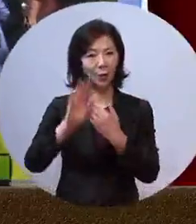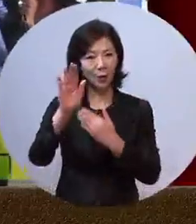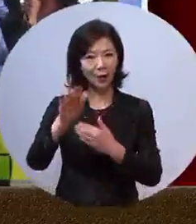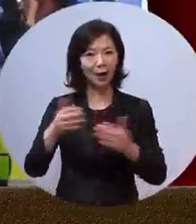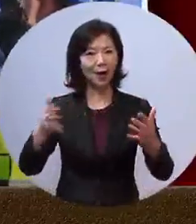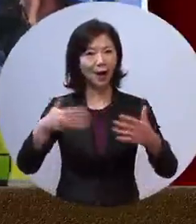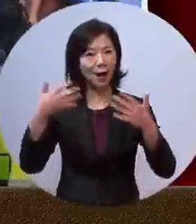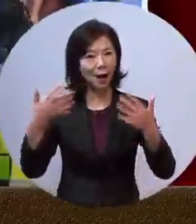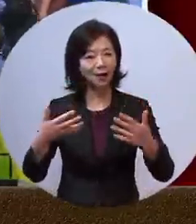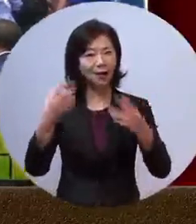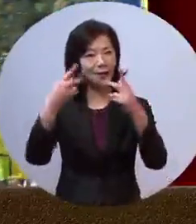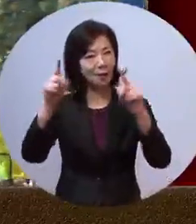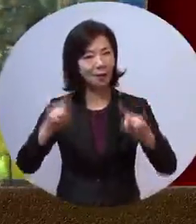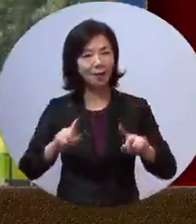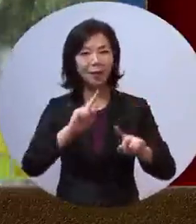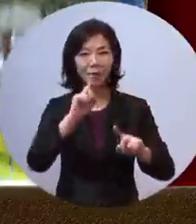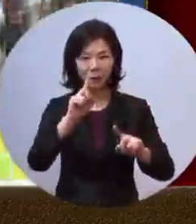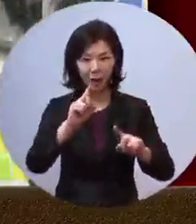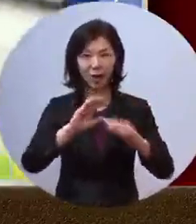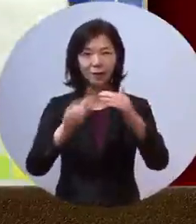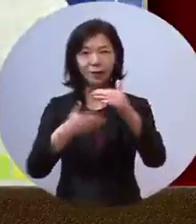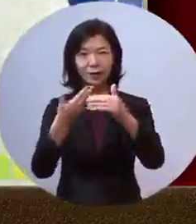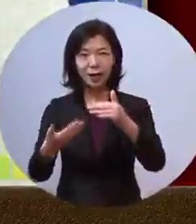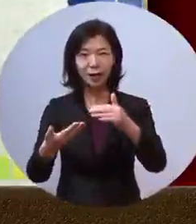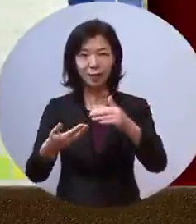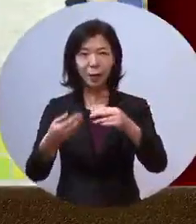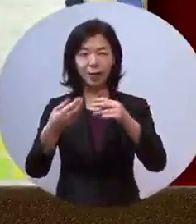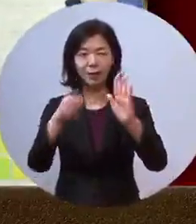秋の風物詩として藤沢のイベントの